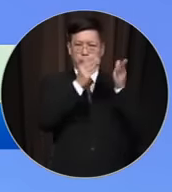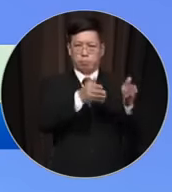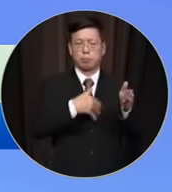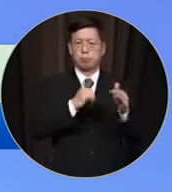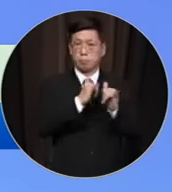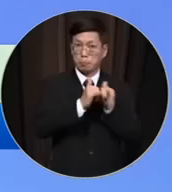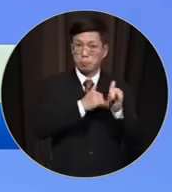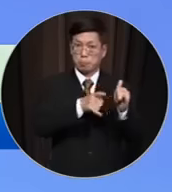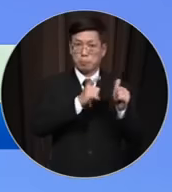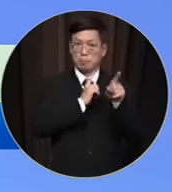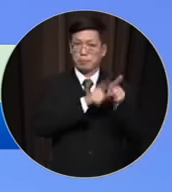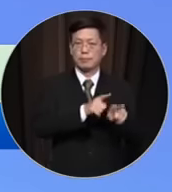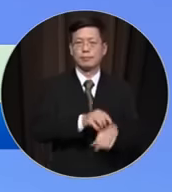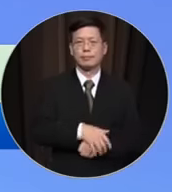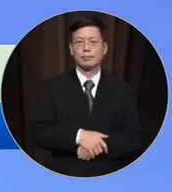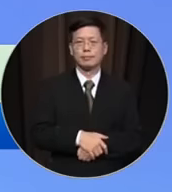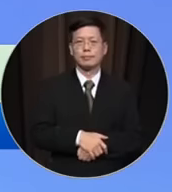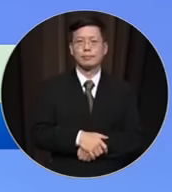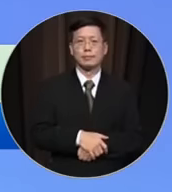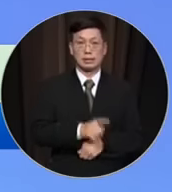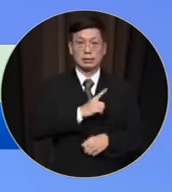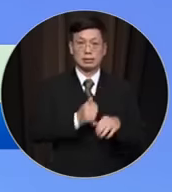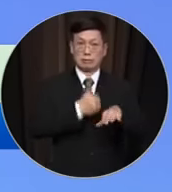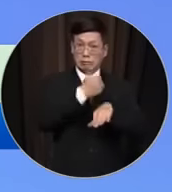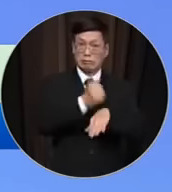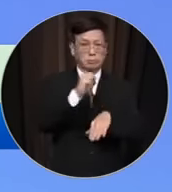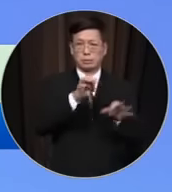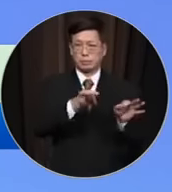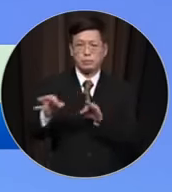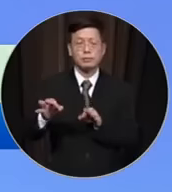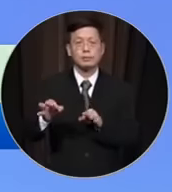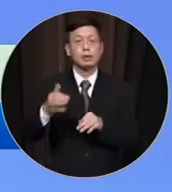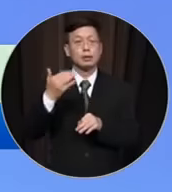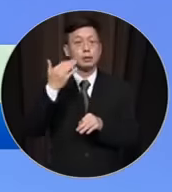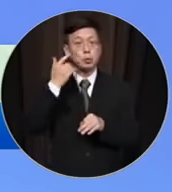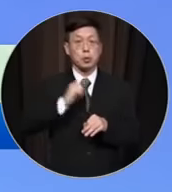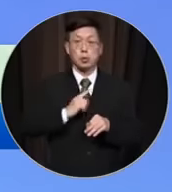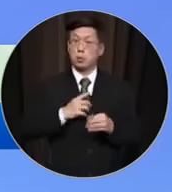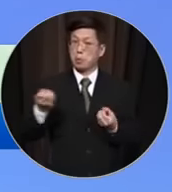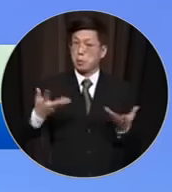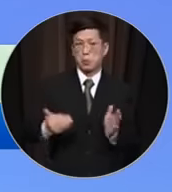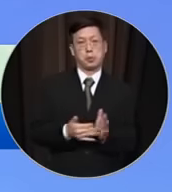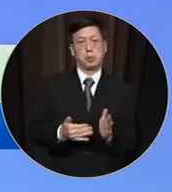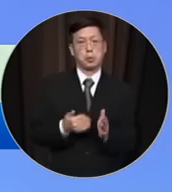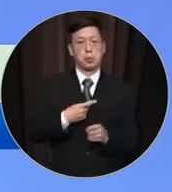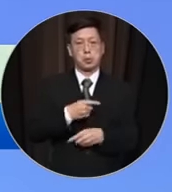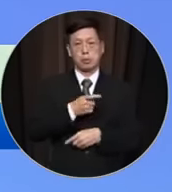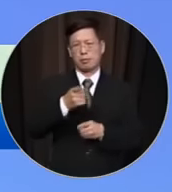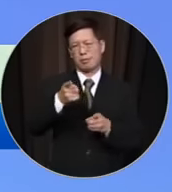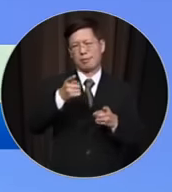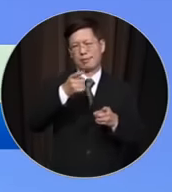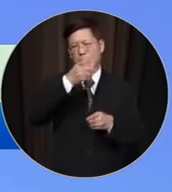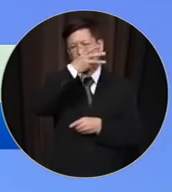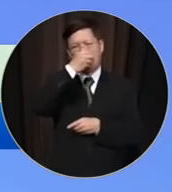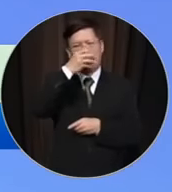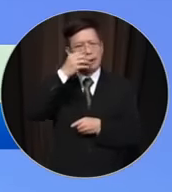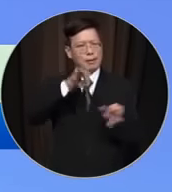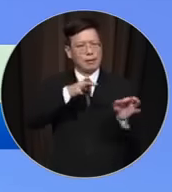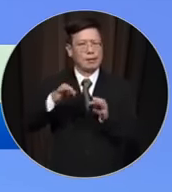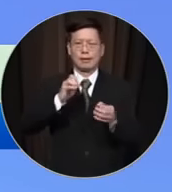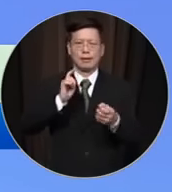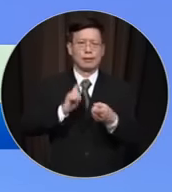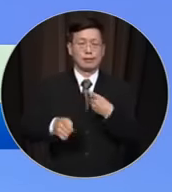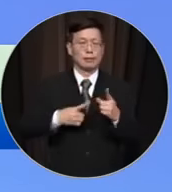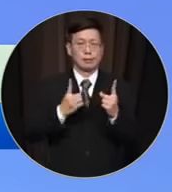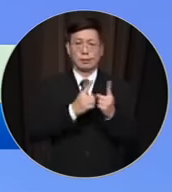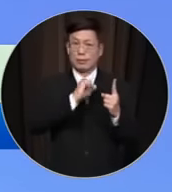以民为主，在其任也不能拖拖拉拉，只要不在我任内出事就好了。这种消极的推脱的态度，事